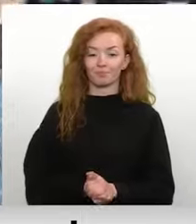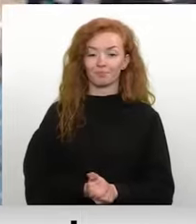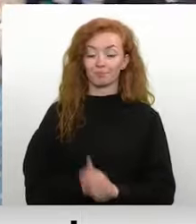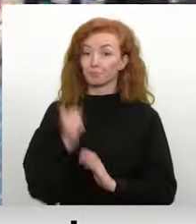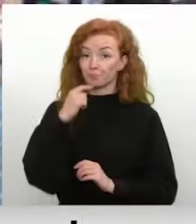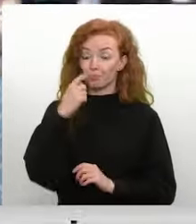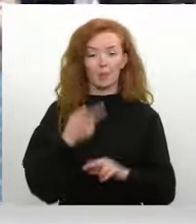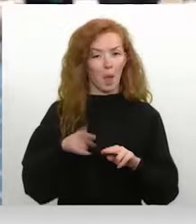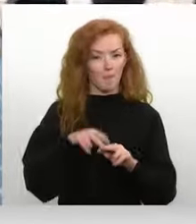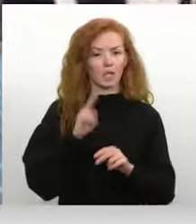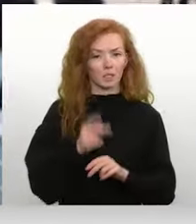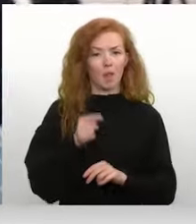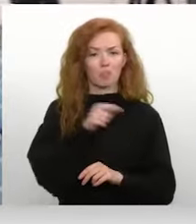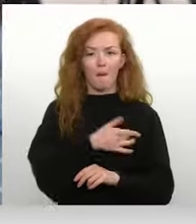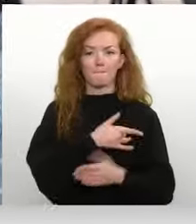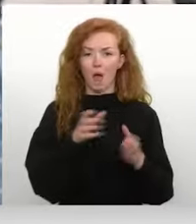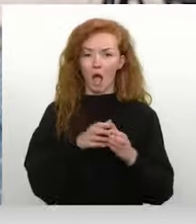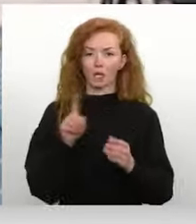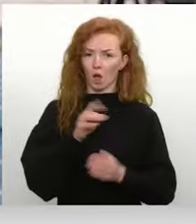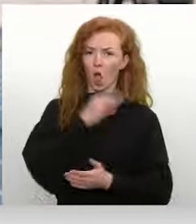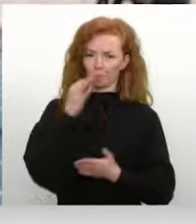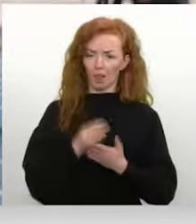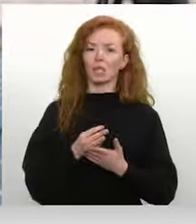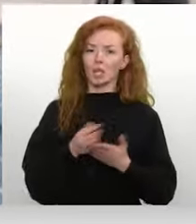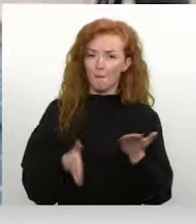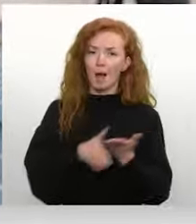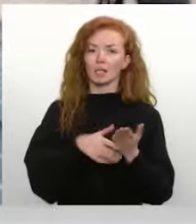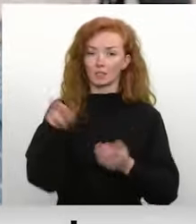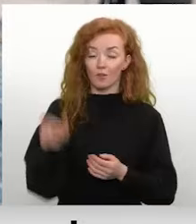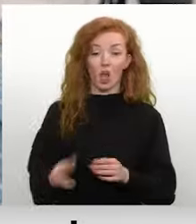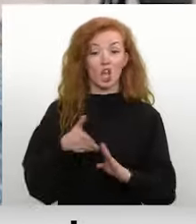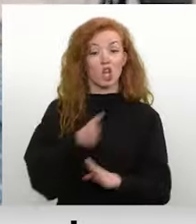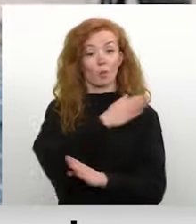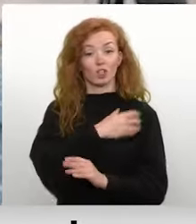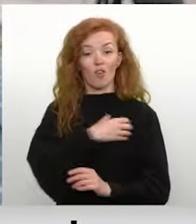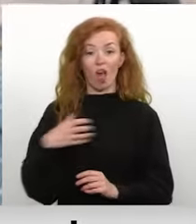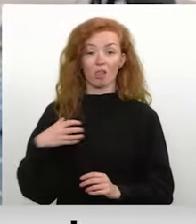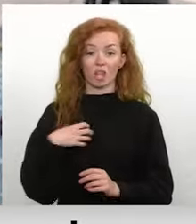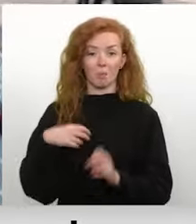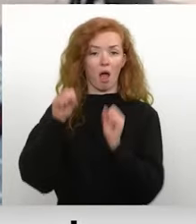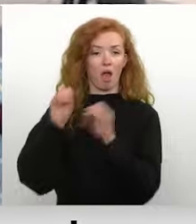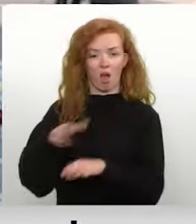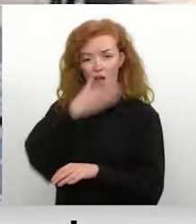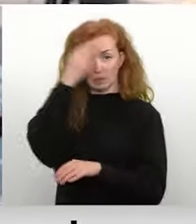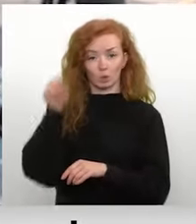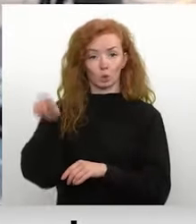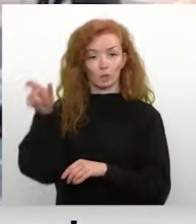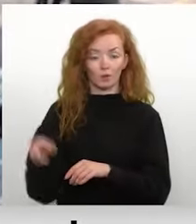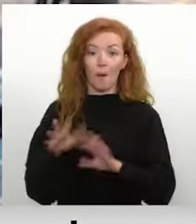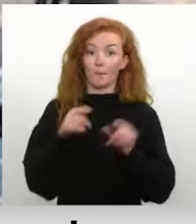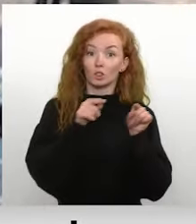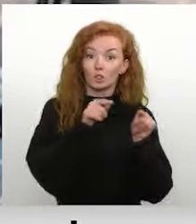Jo viņi ir atbildīgi un palīdz cilvēkiem. Iepriekšējā valdība tos bija atstājusi novārtā, bet viņi